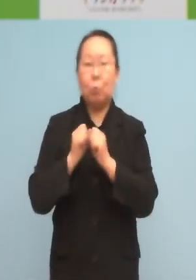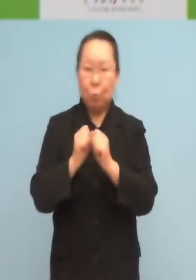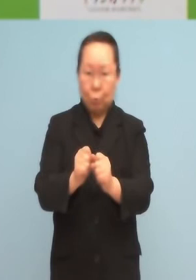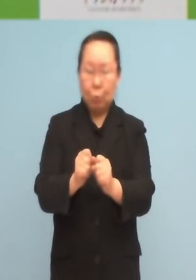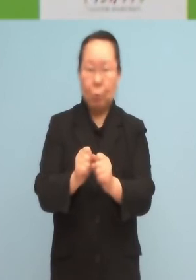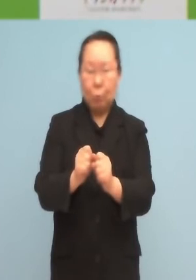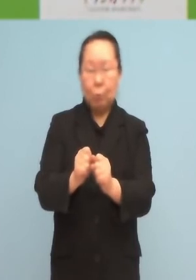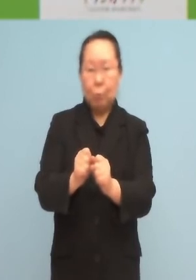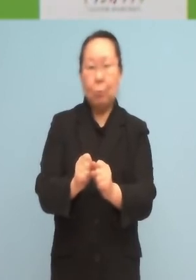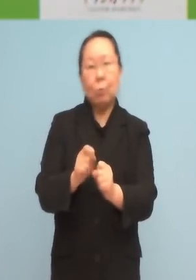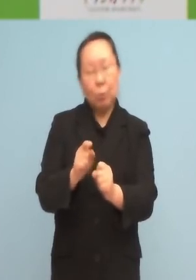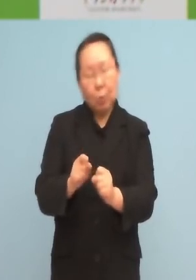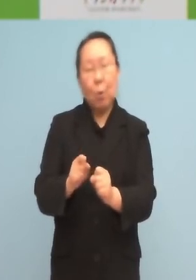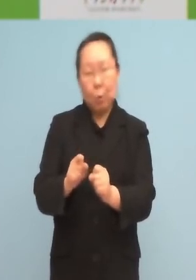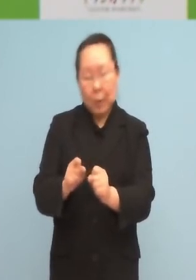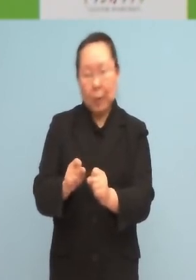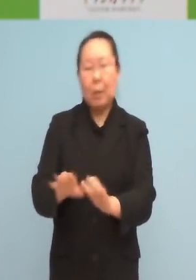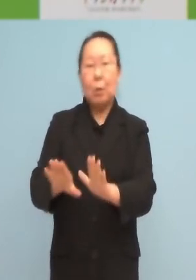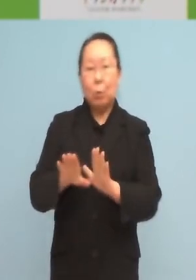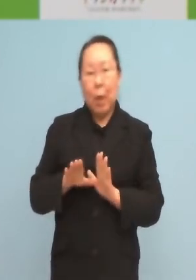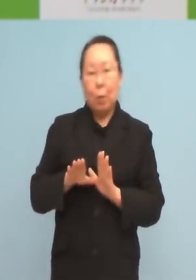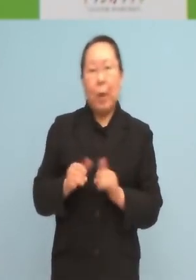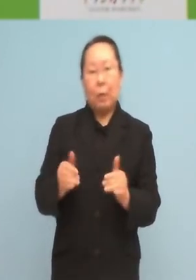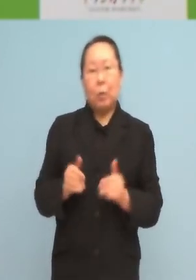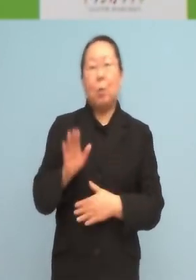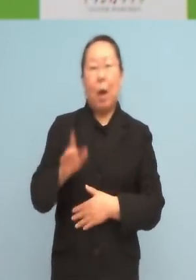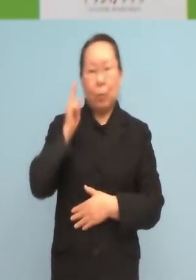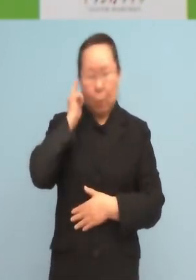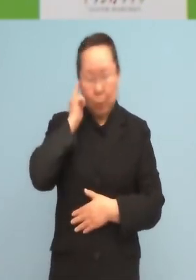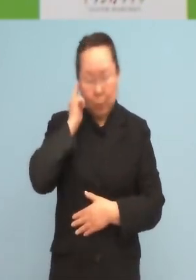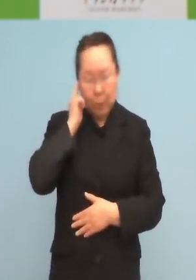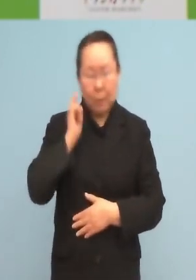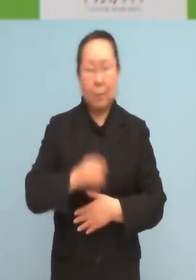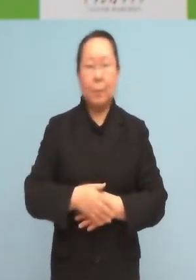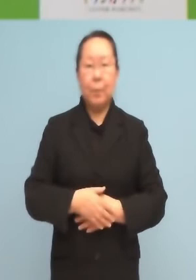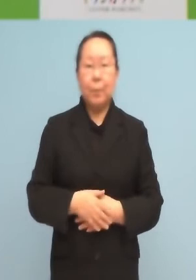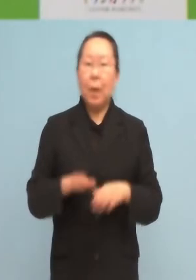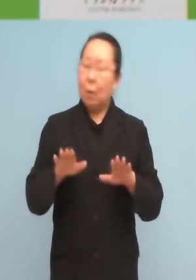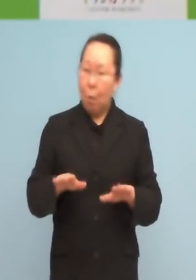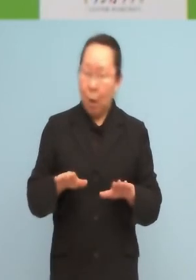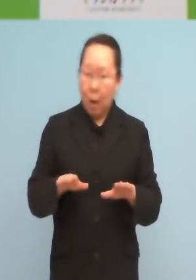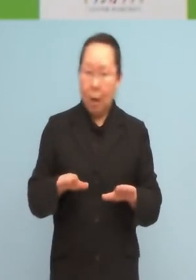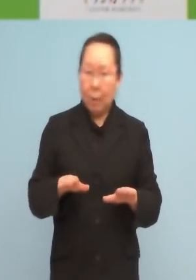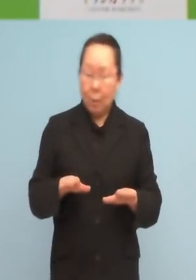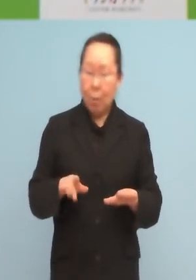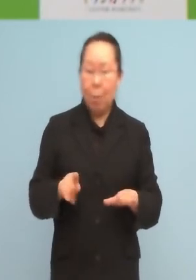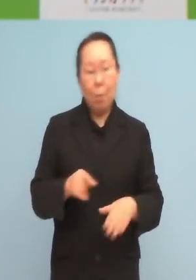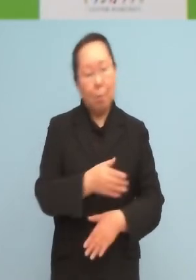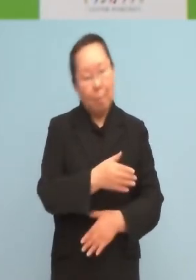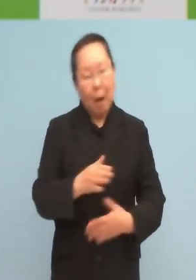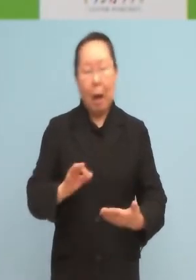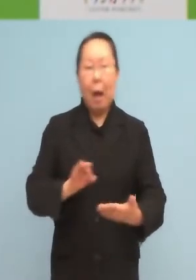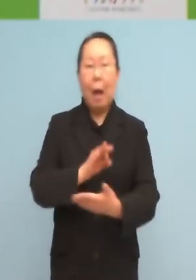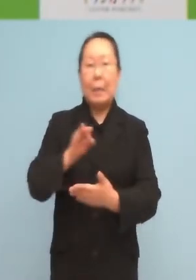教訓として受け止めなければならないかなと、そういうふうに私自身は今回 の、 一連の財務省の